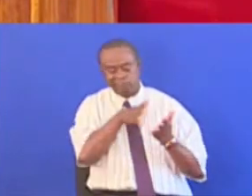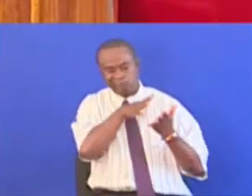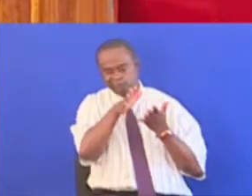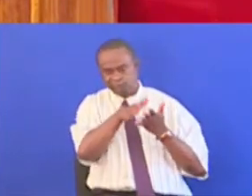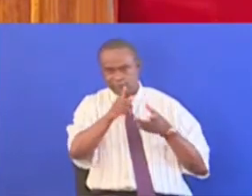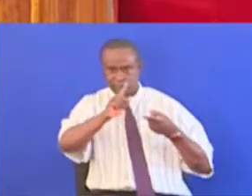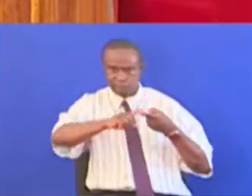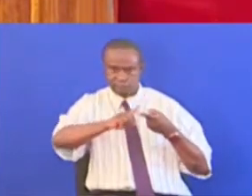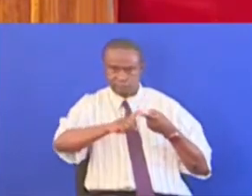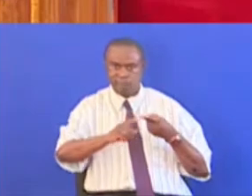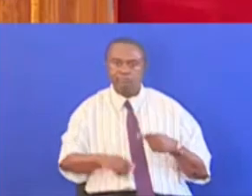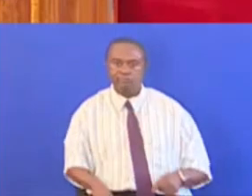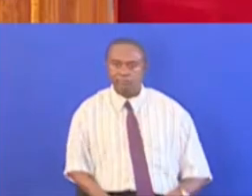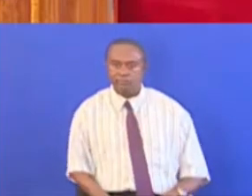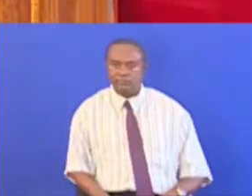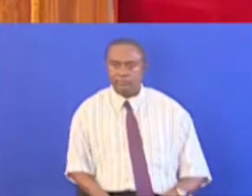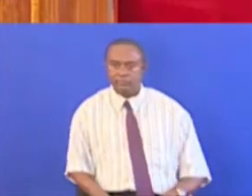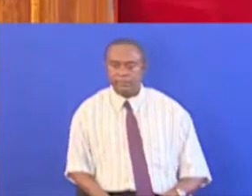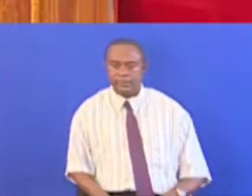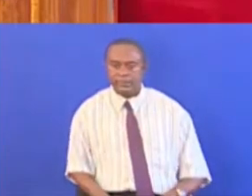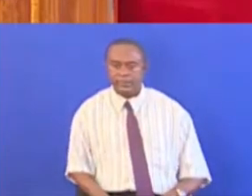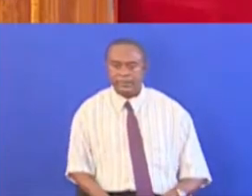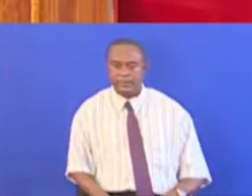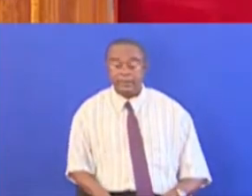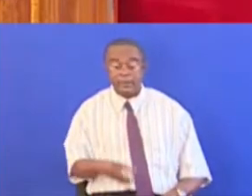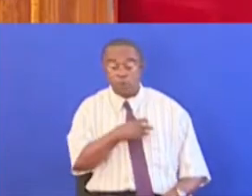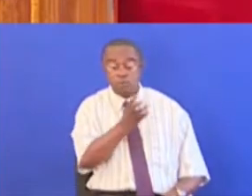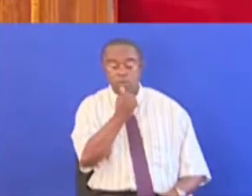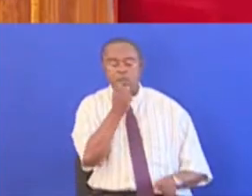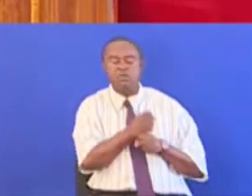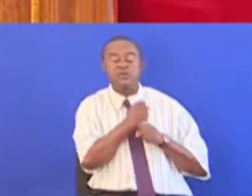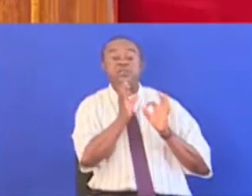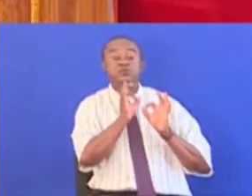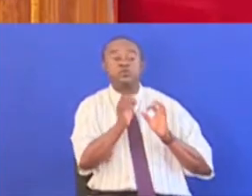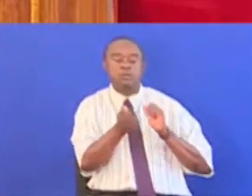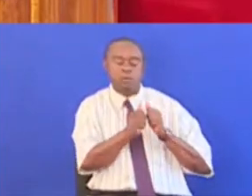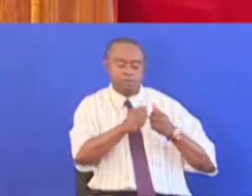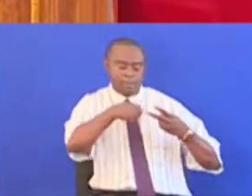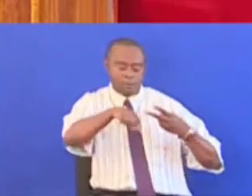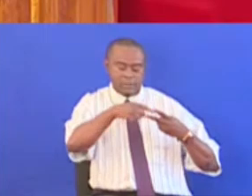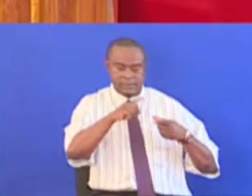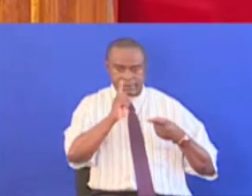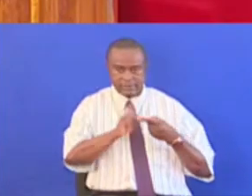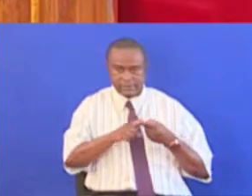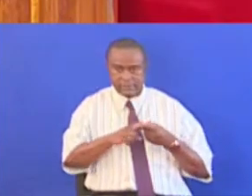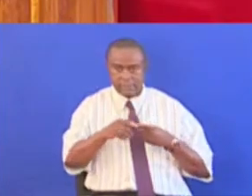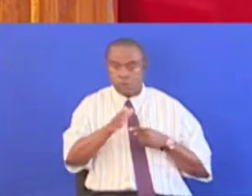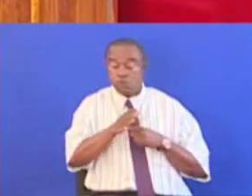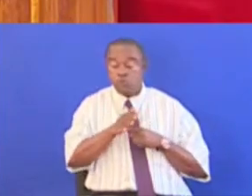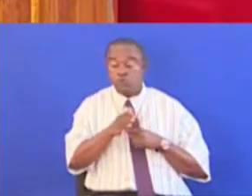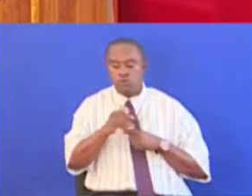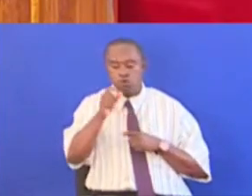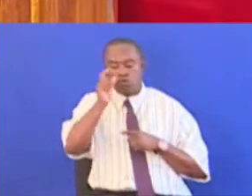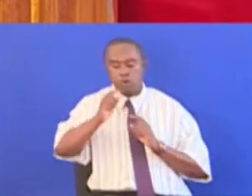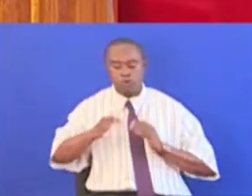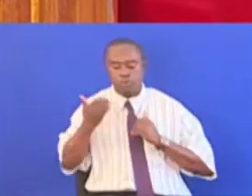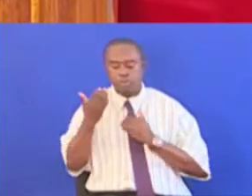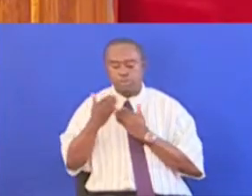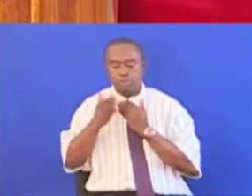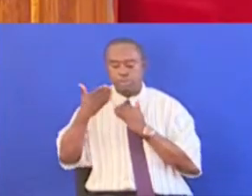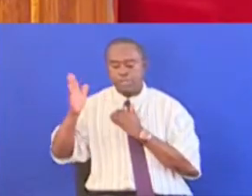mimi ningependa niongeze sauti yangu, na wizara imeyafanya vizuri sana. Moja ni eneo la diaspora, na la